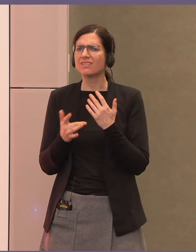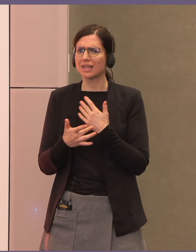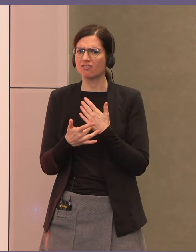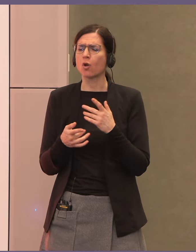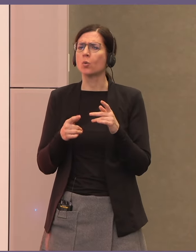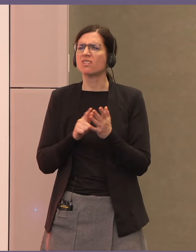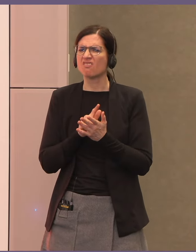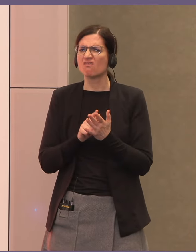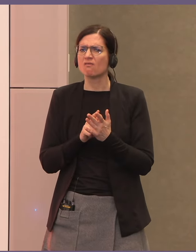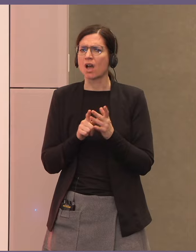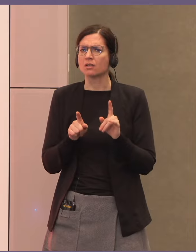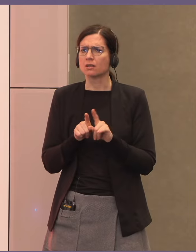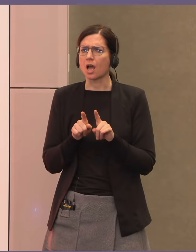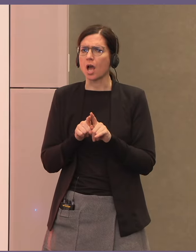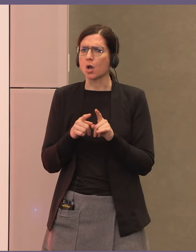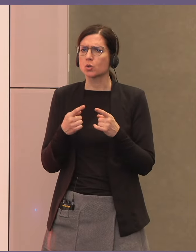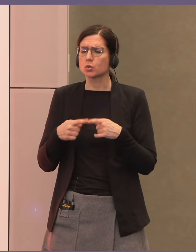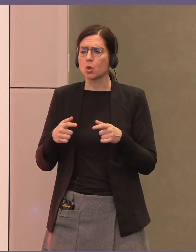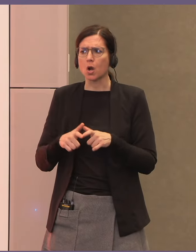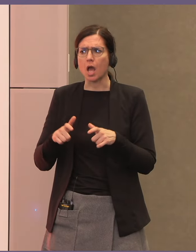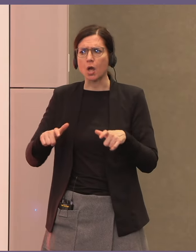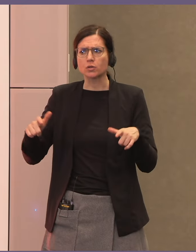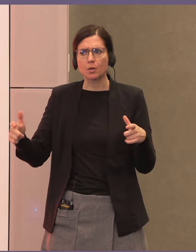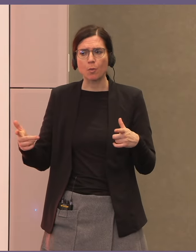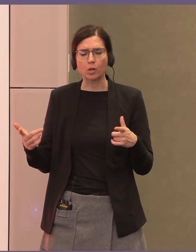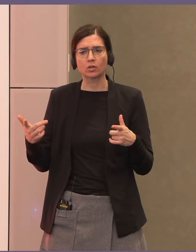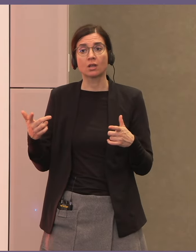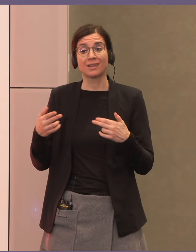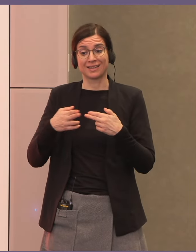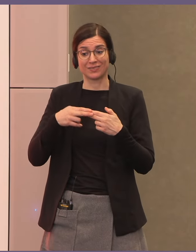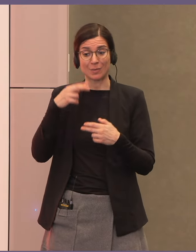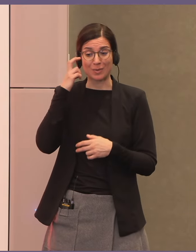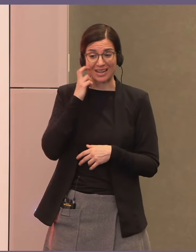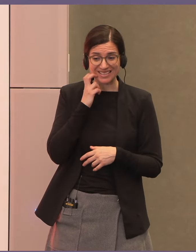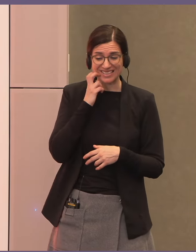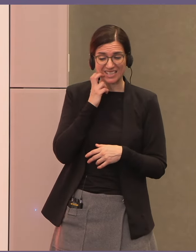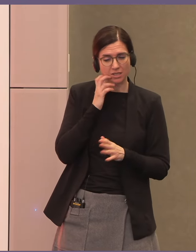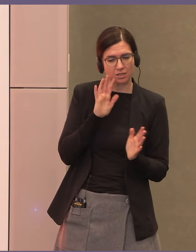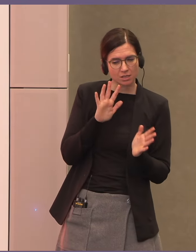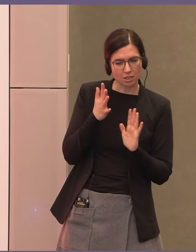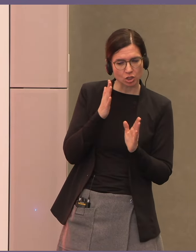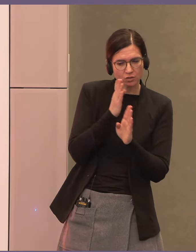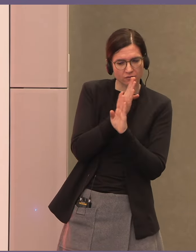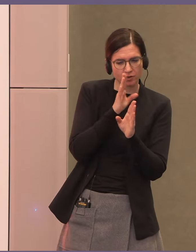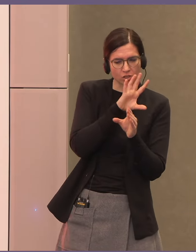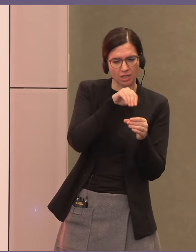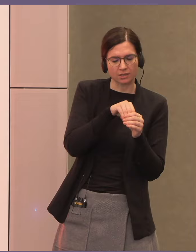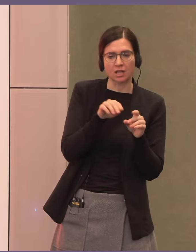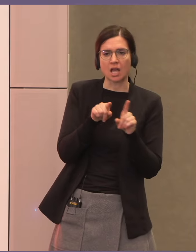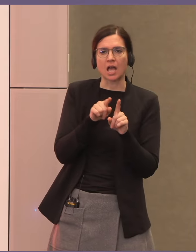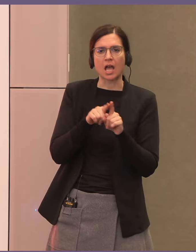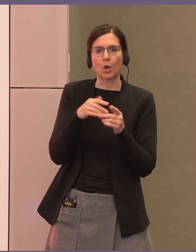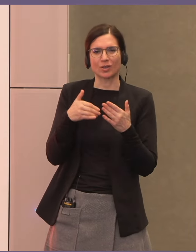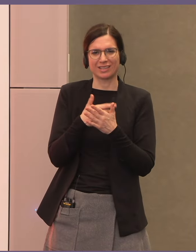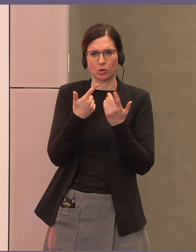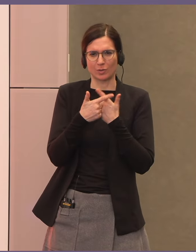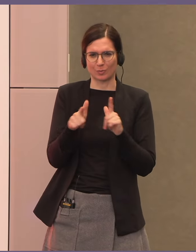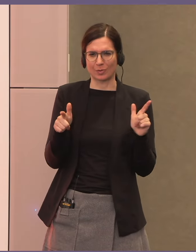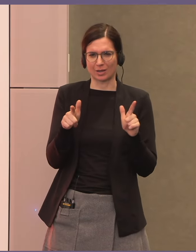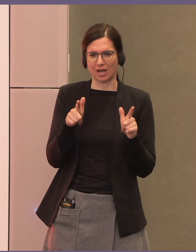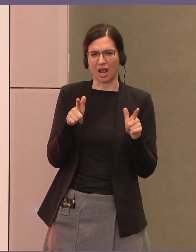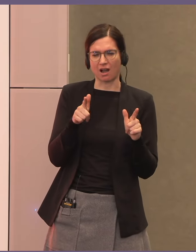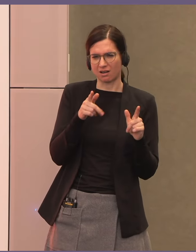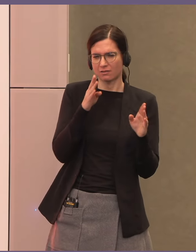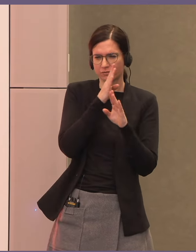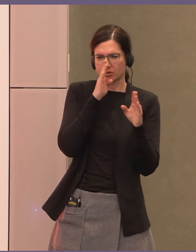ausgebaut oder erweitert werden sollen. Neben der rassistischen Umdeutung sind auch neoliberale Deutungen von solchen